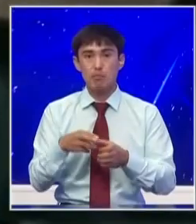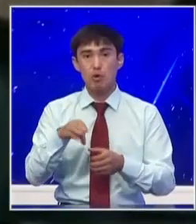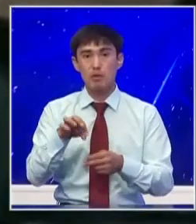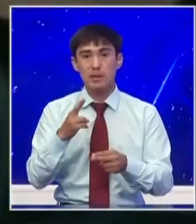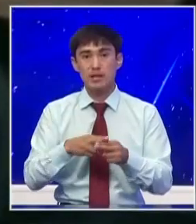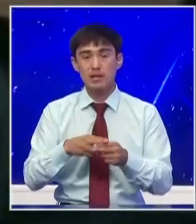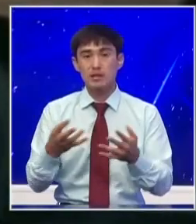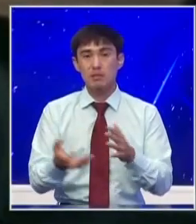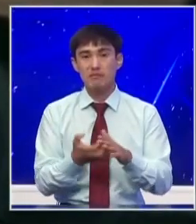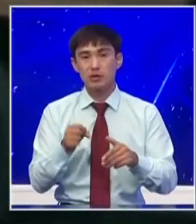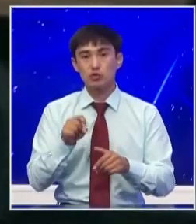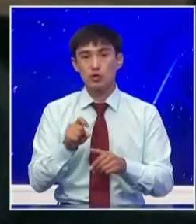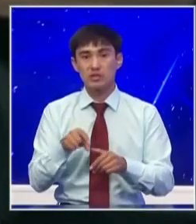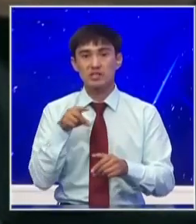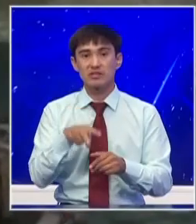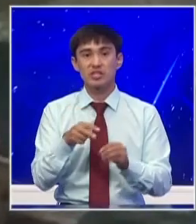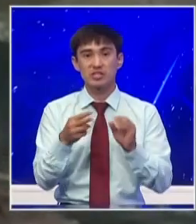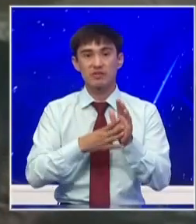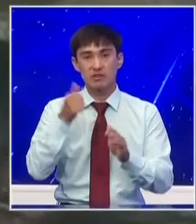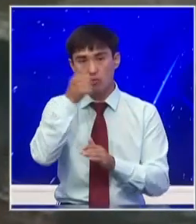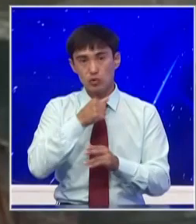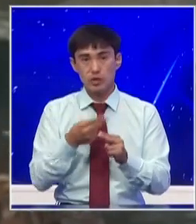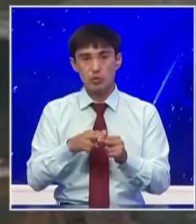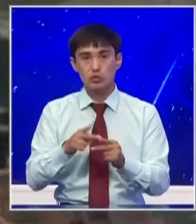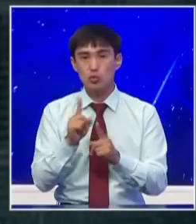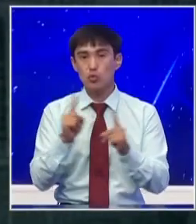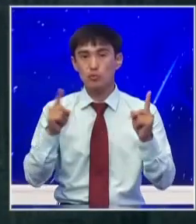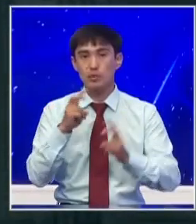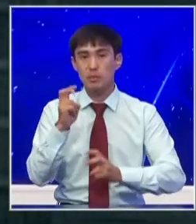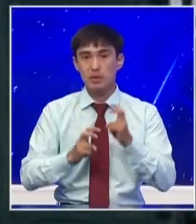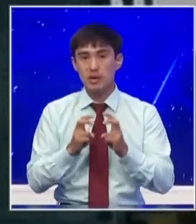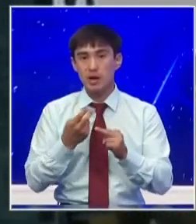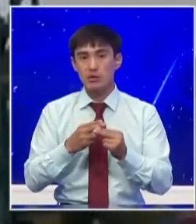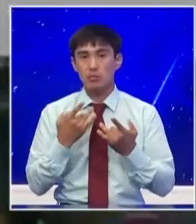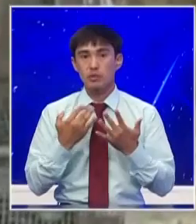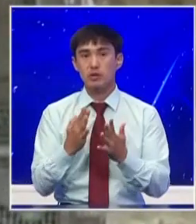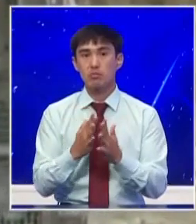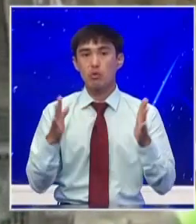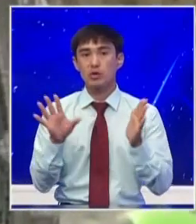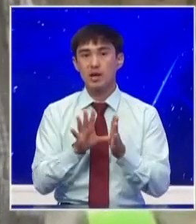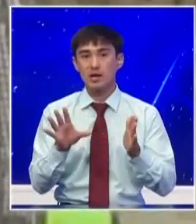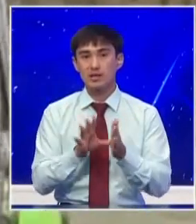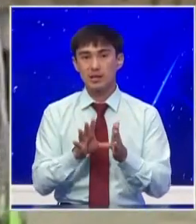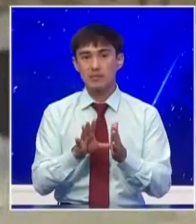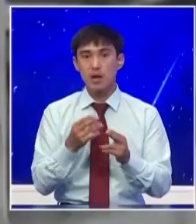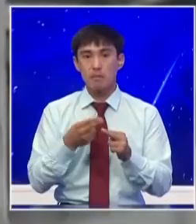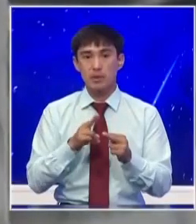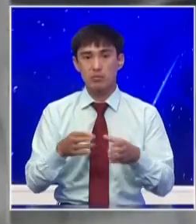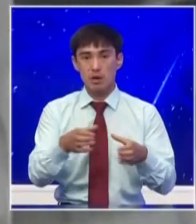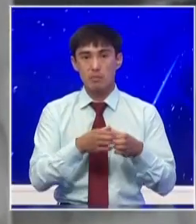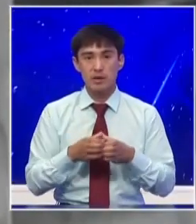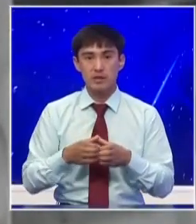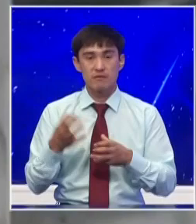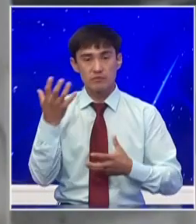«Полиметалл» добывает золото там с 2009 года. Это очень крупное предприятие. Оно потребляет много электроэнергии. Поэтому